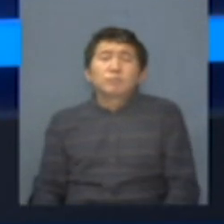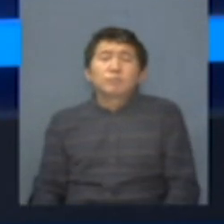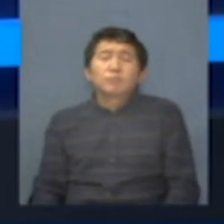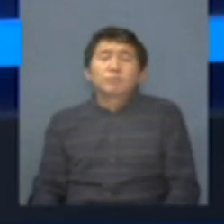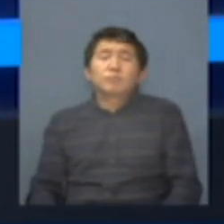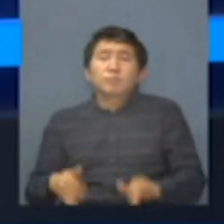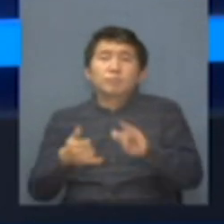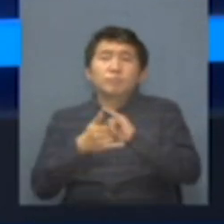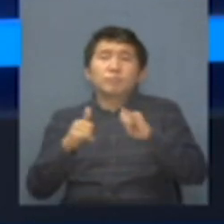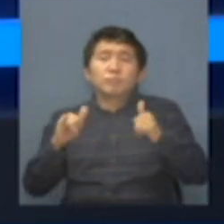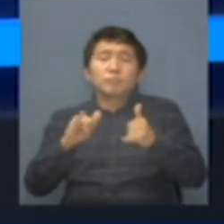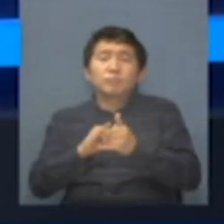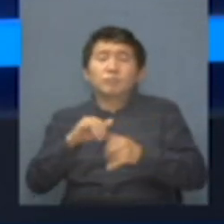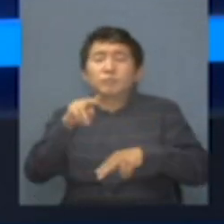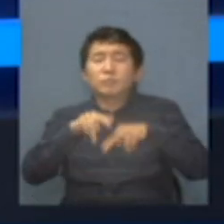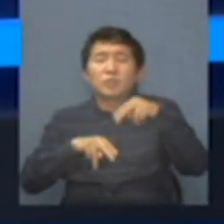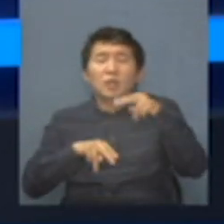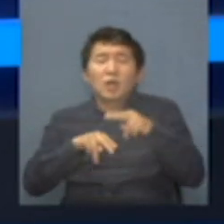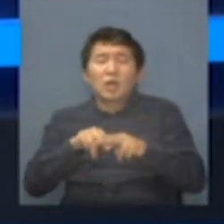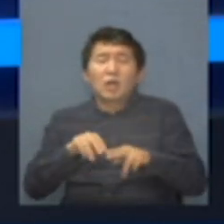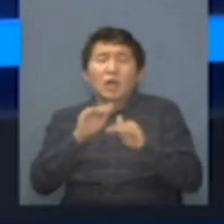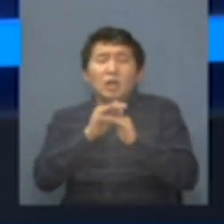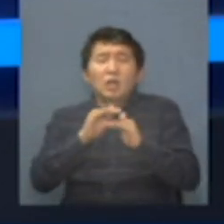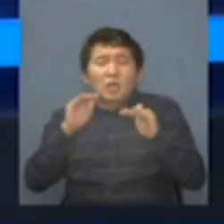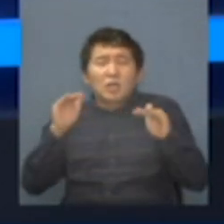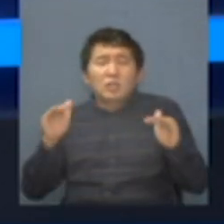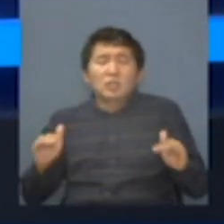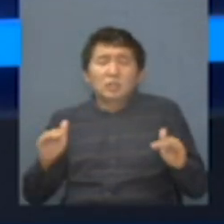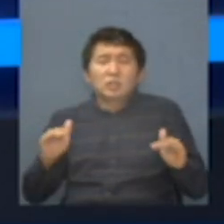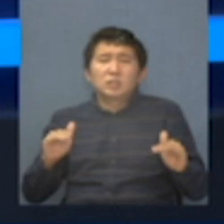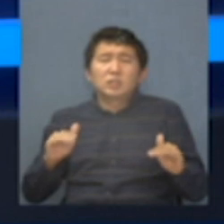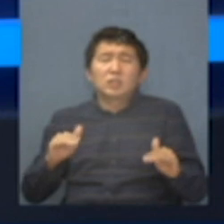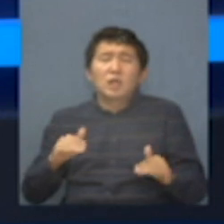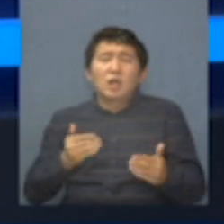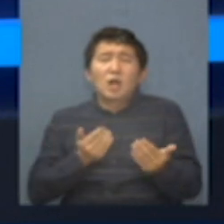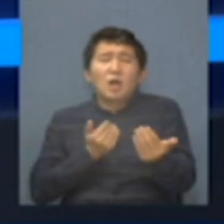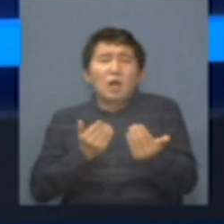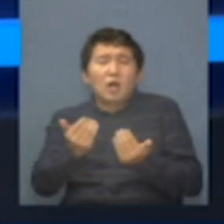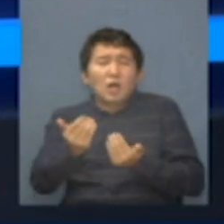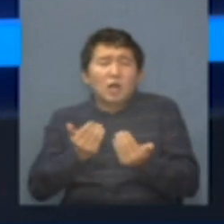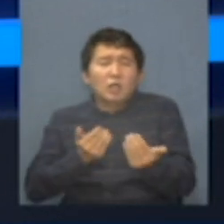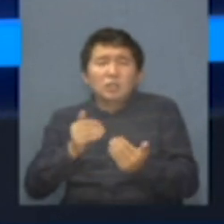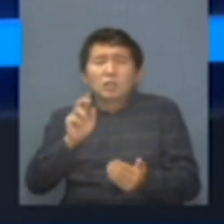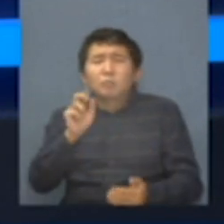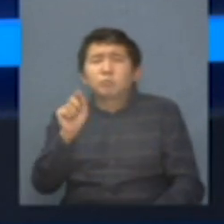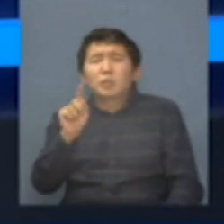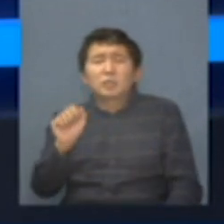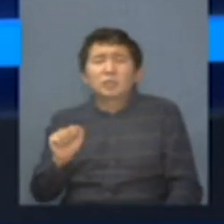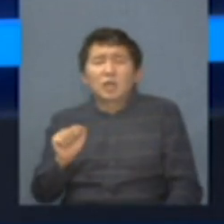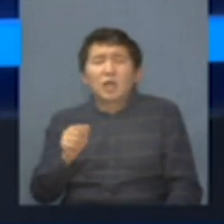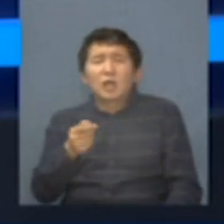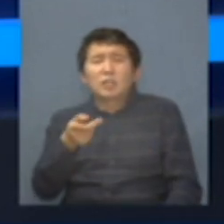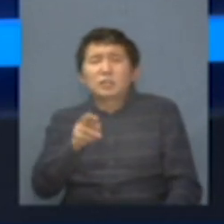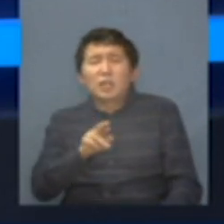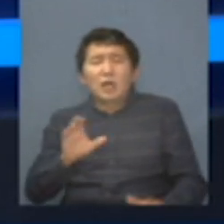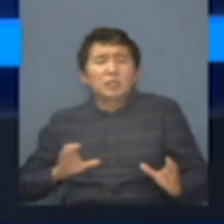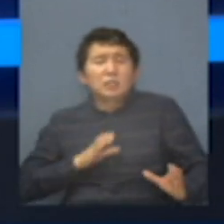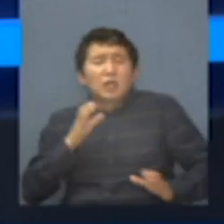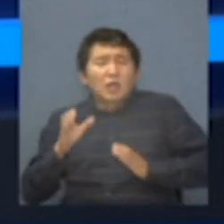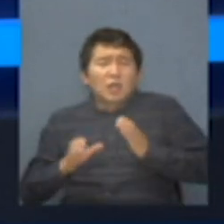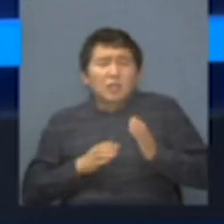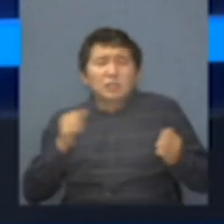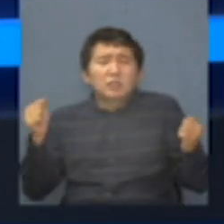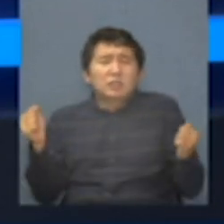В Усть-Каменогорске ведется строительство детской горнолыжной базы. Реализация проекта откроет отличные возможности для занятия зимними видами